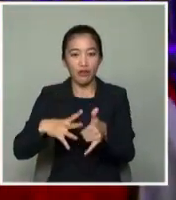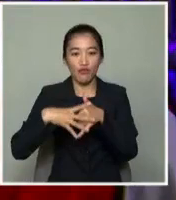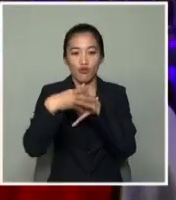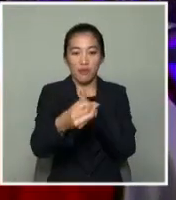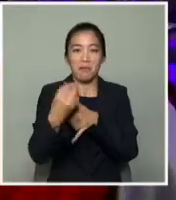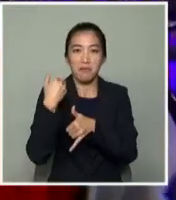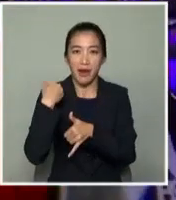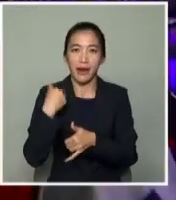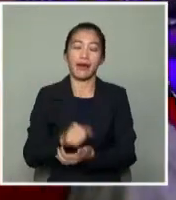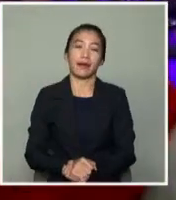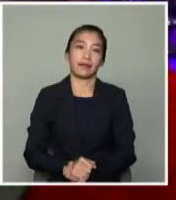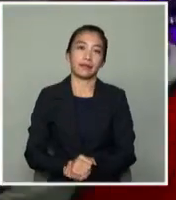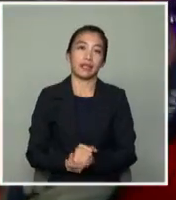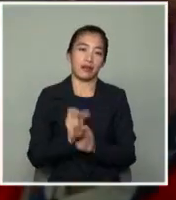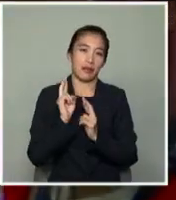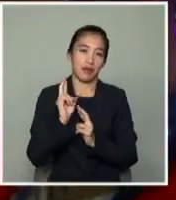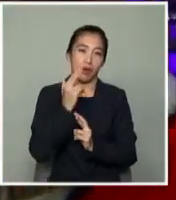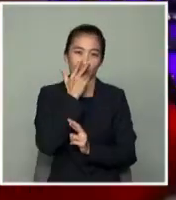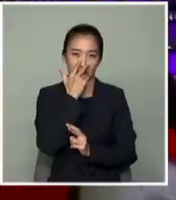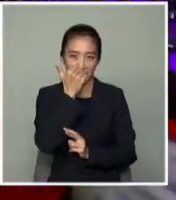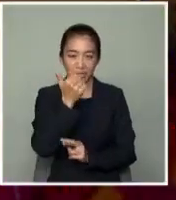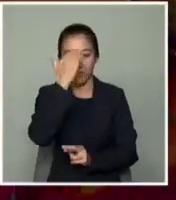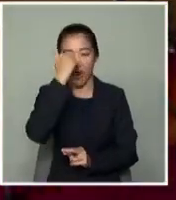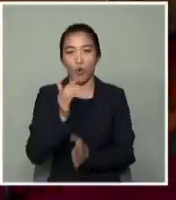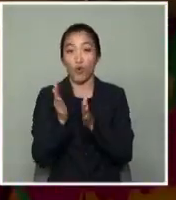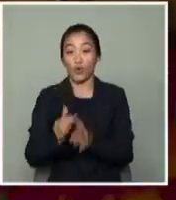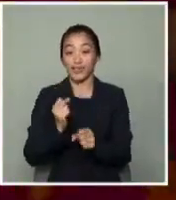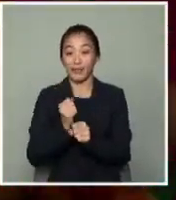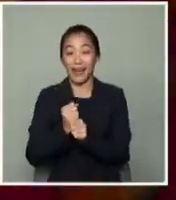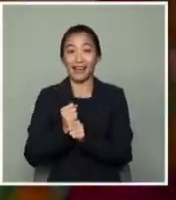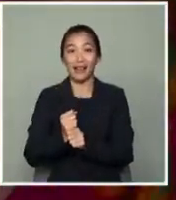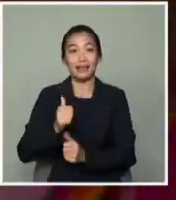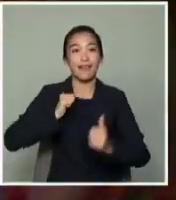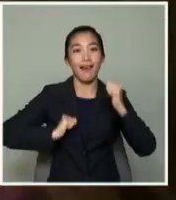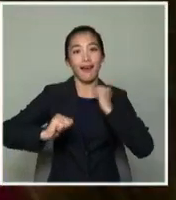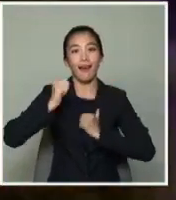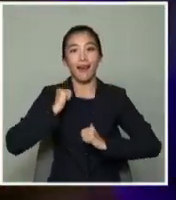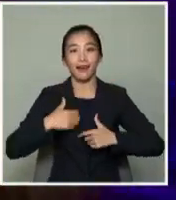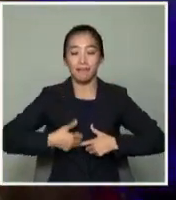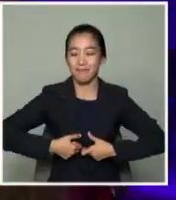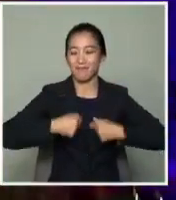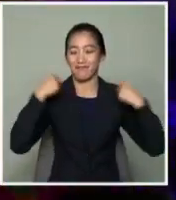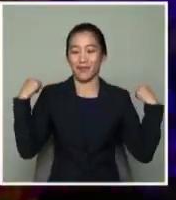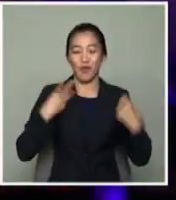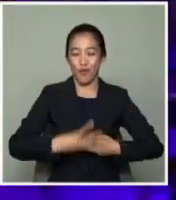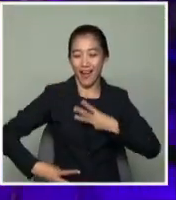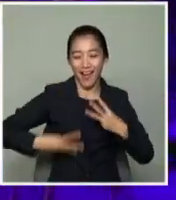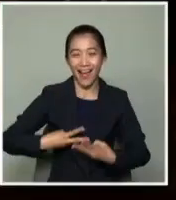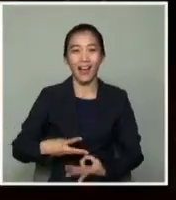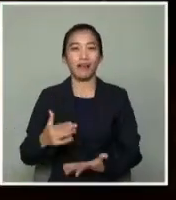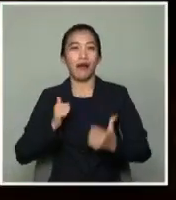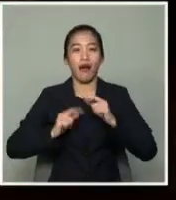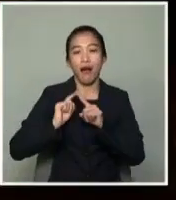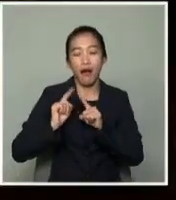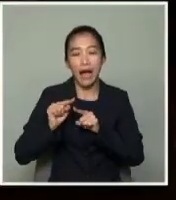รัสโควิด -19 ไม่แน่คุณก็อาจจะติดเชื้อโควิด -19 ก็เป็นได้นะคะก็เป็นครั้งแรกเลยอะค่ะที่แคนาด